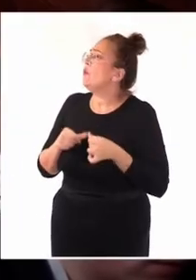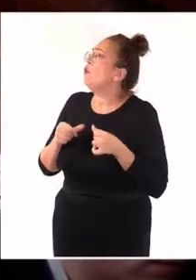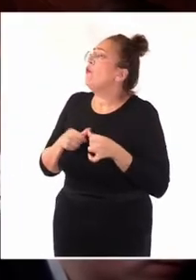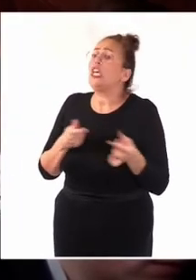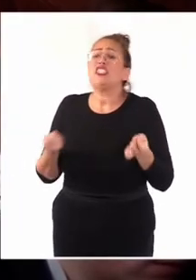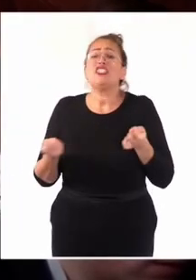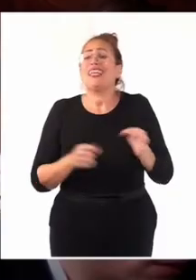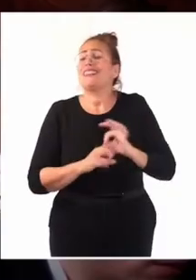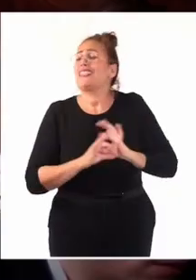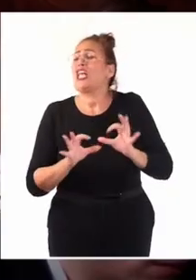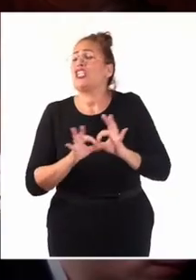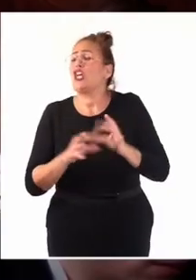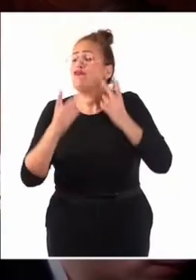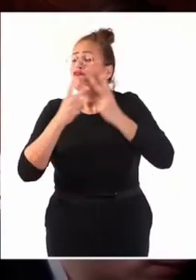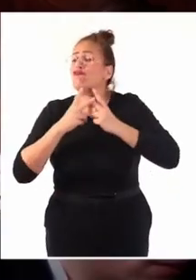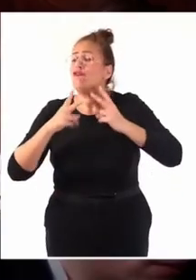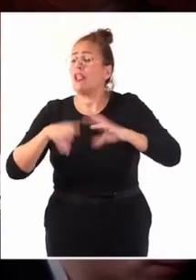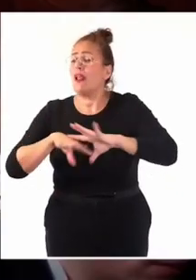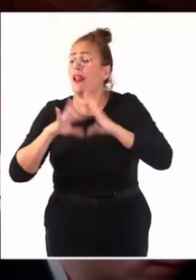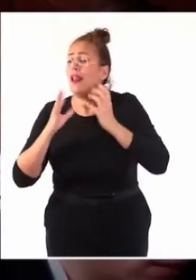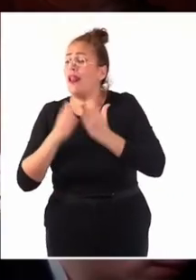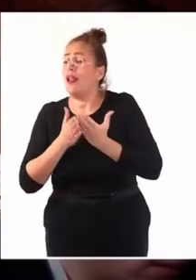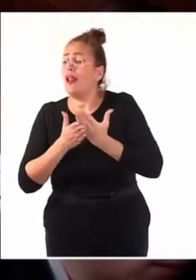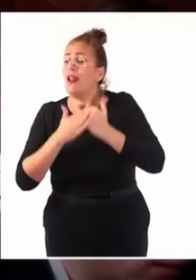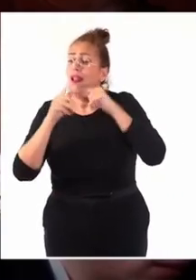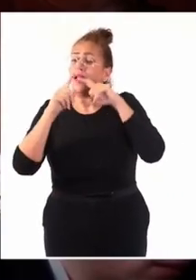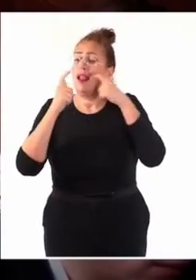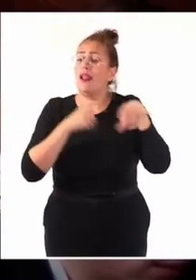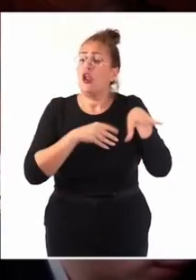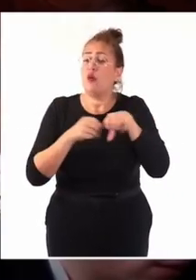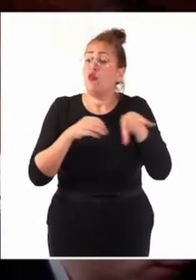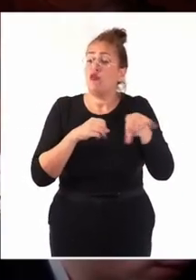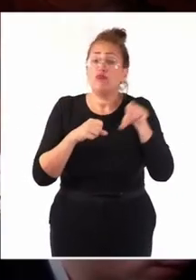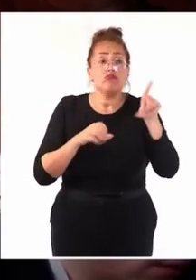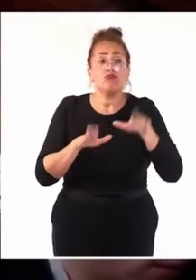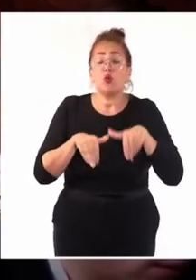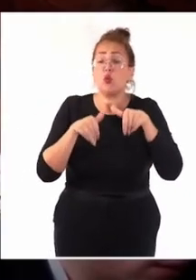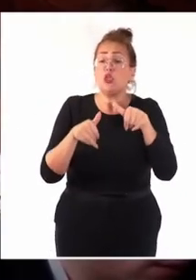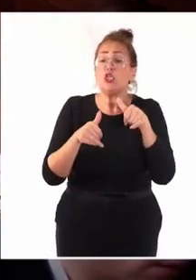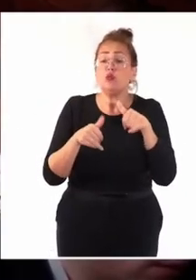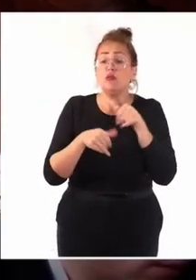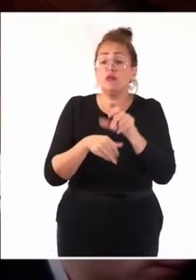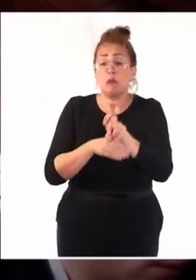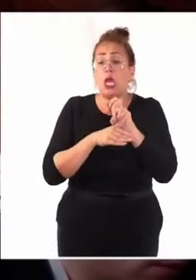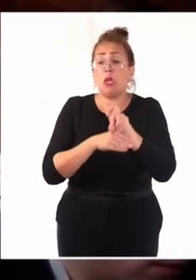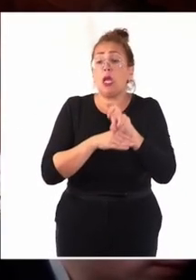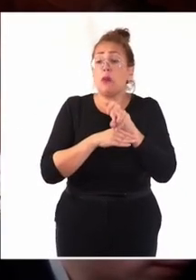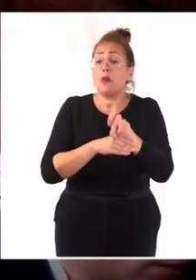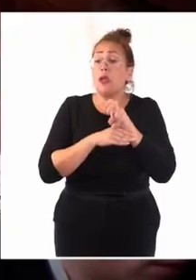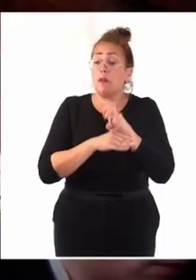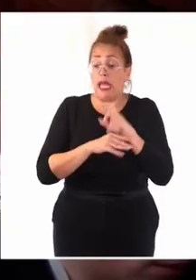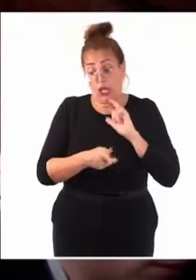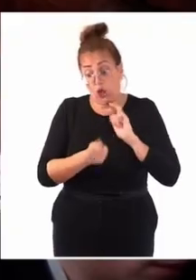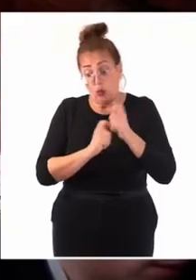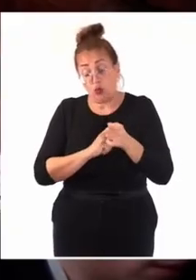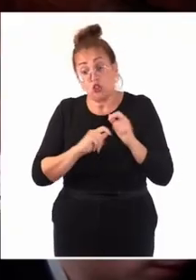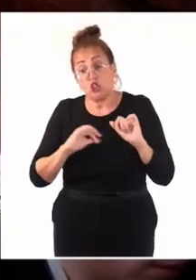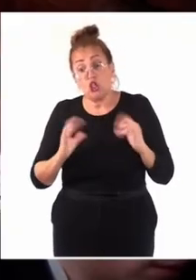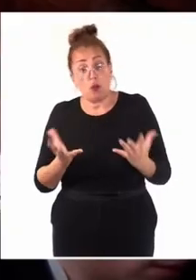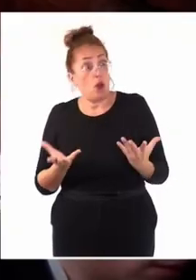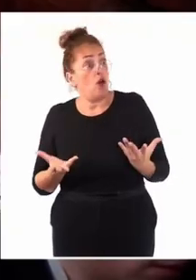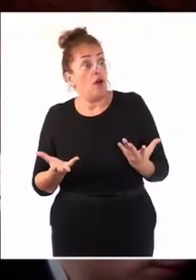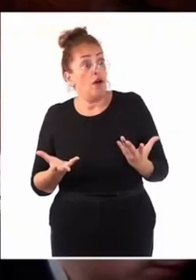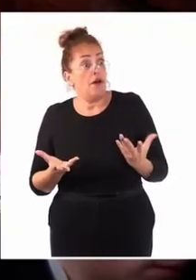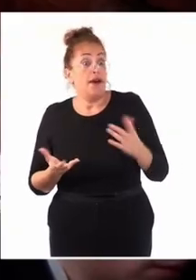les charges générales et la masse salariale, vous empruntez toujours plus. De facto, les intérêts